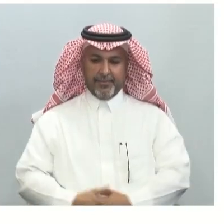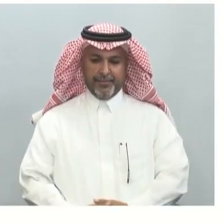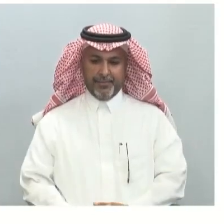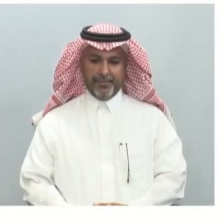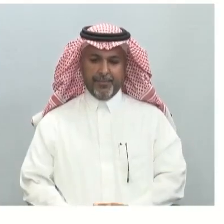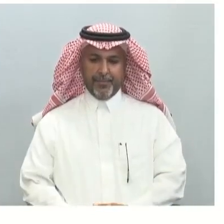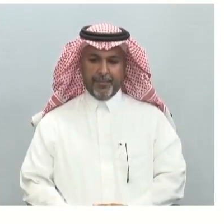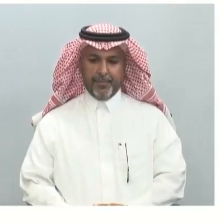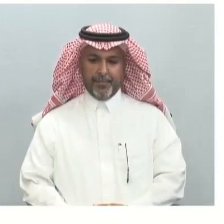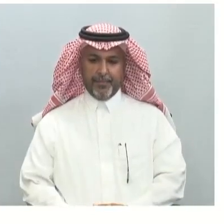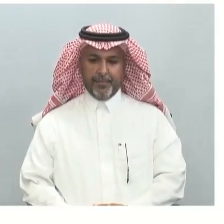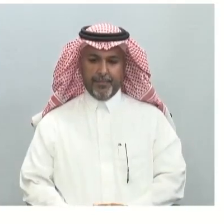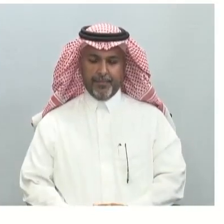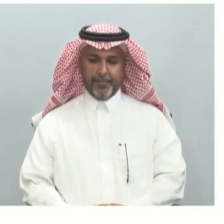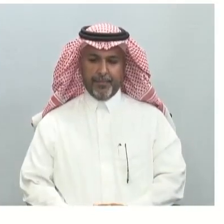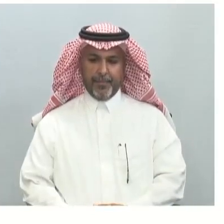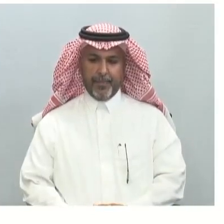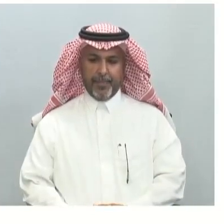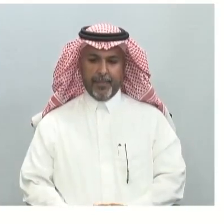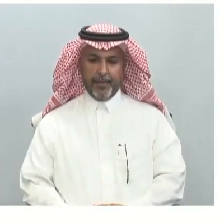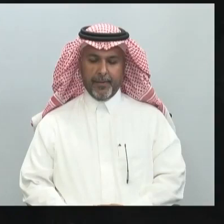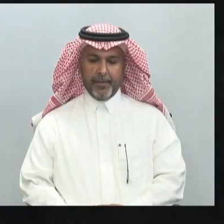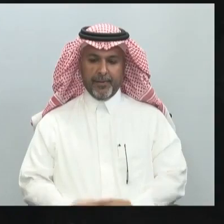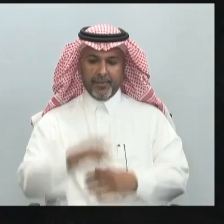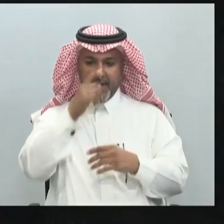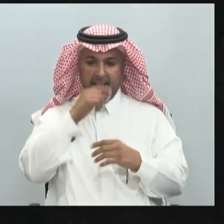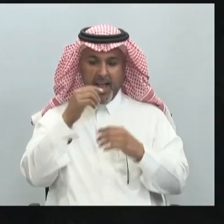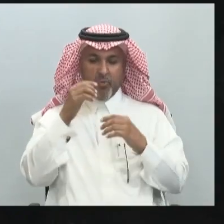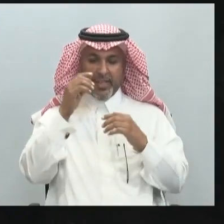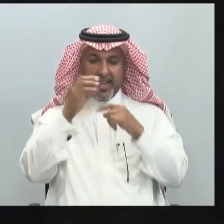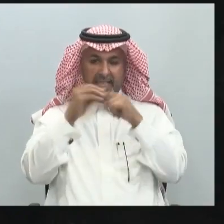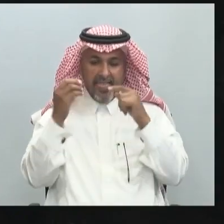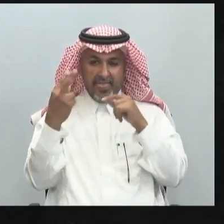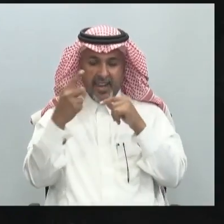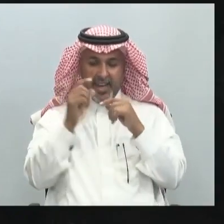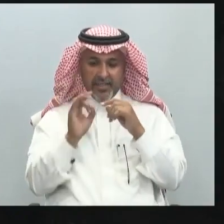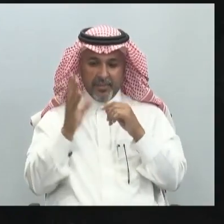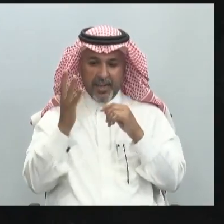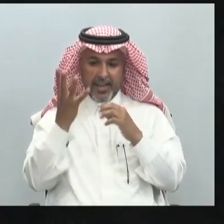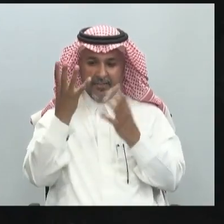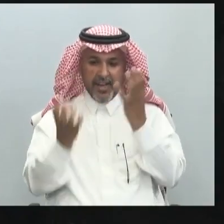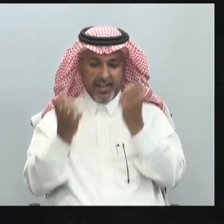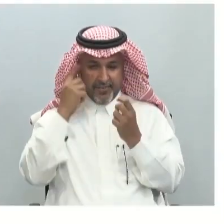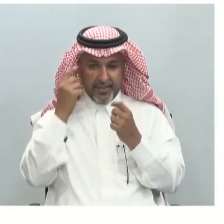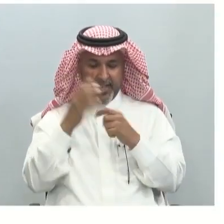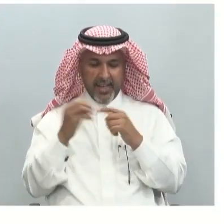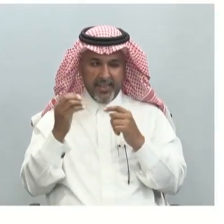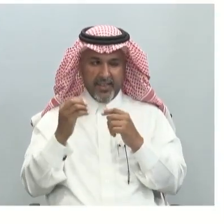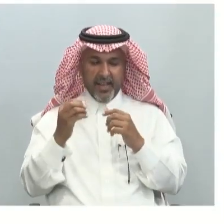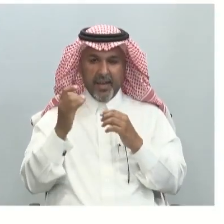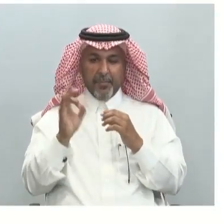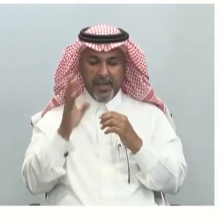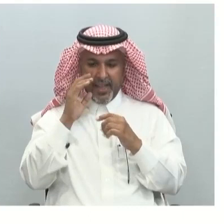هنا اقسمها سالب سته اقسمها على اثنين واربع سالب سته راح اخذ اللي هو